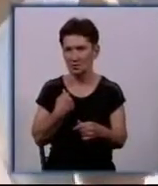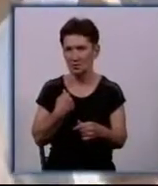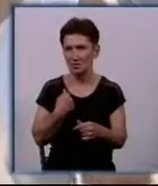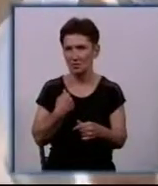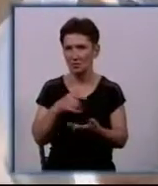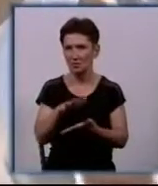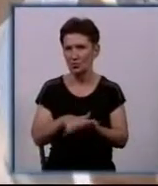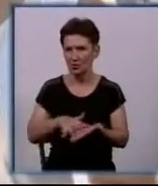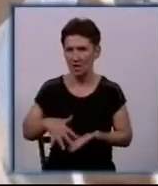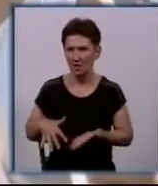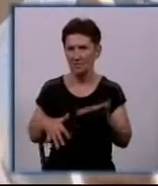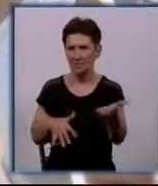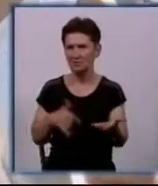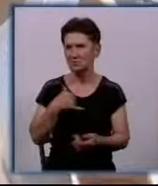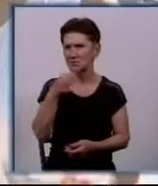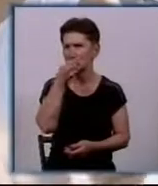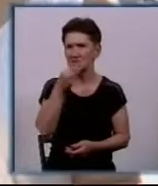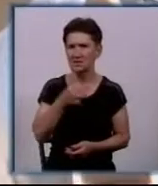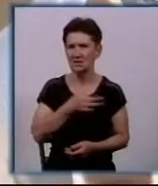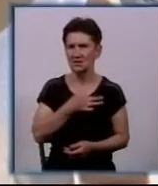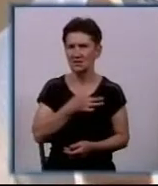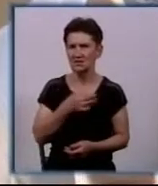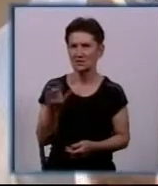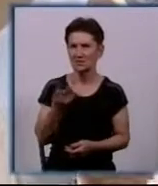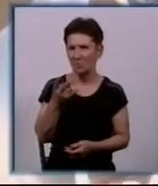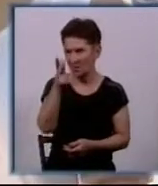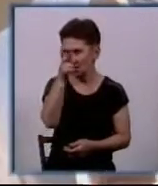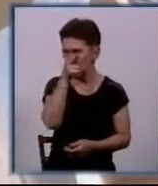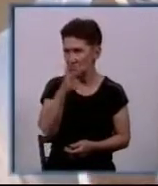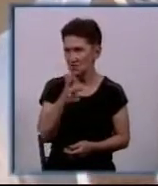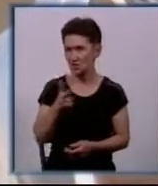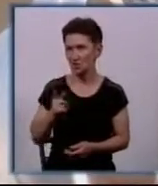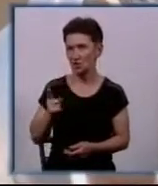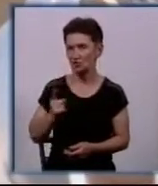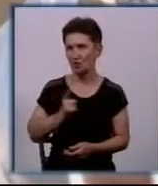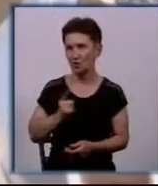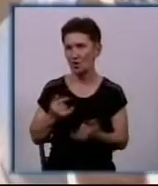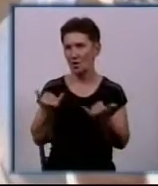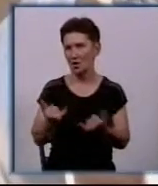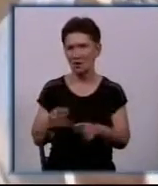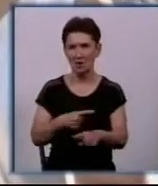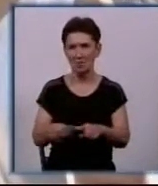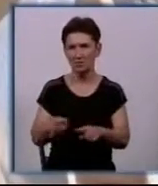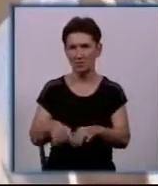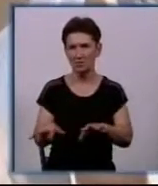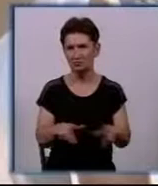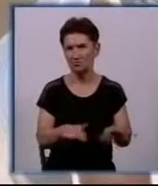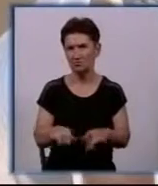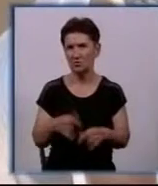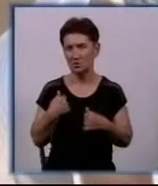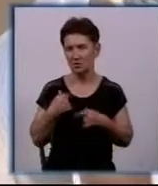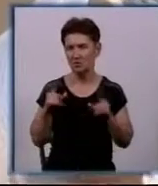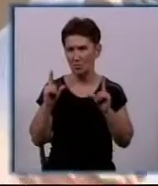подавала заяву, то мені казали, що десь 3 місяці чекати. Але досить швидко зробили. І я роблю його для того, щоб